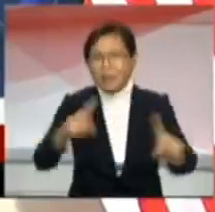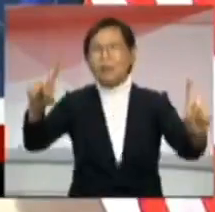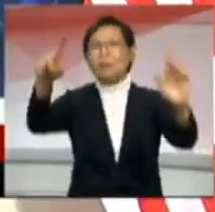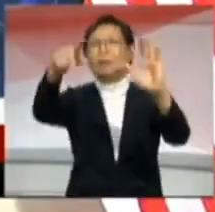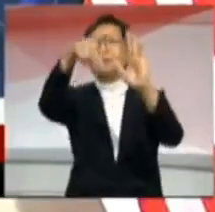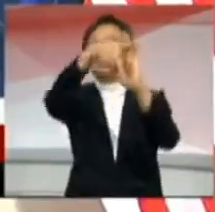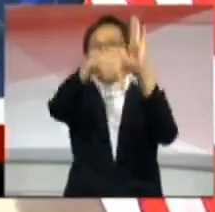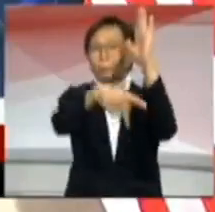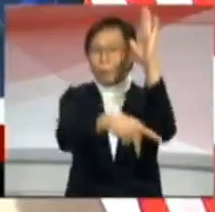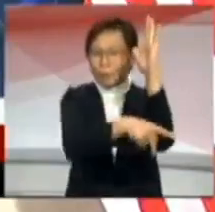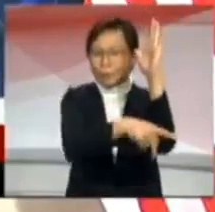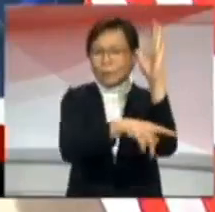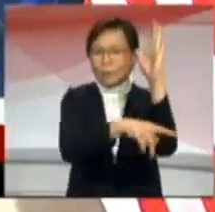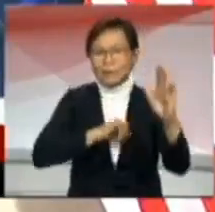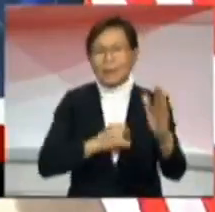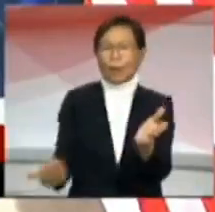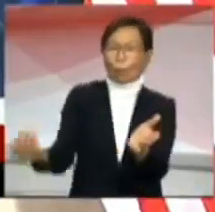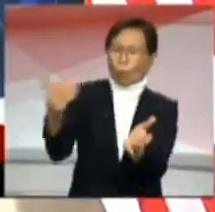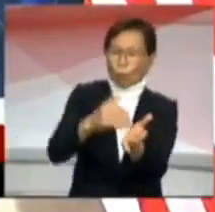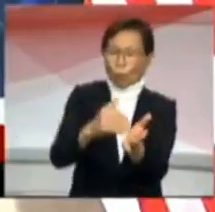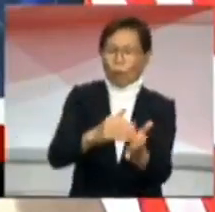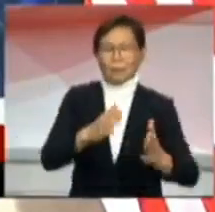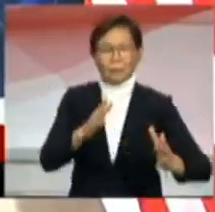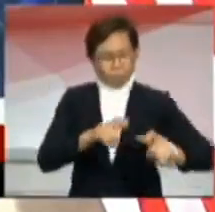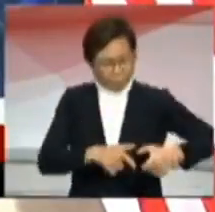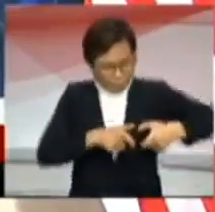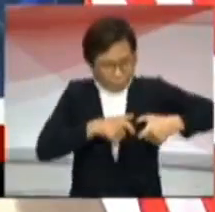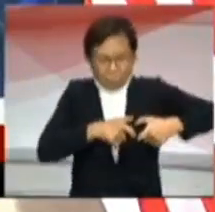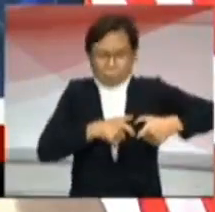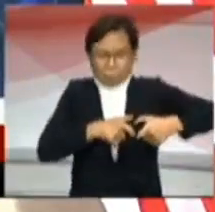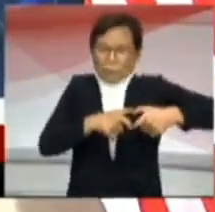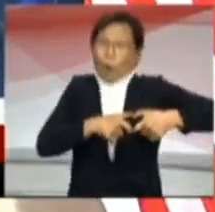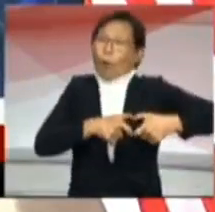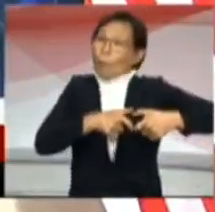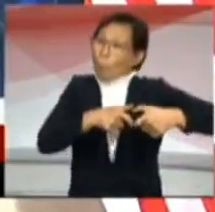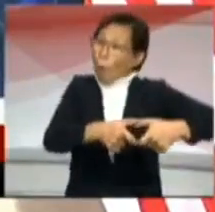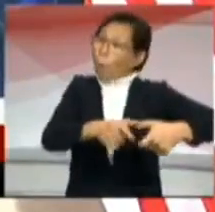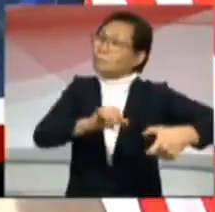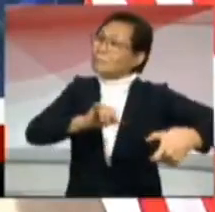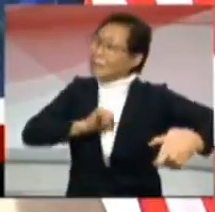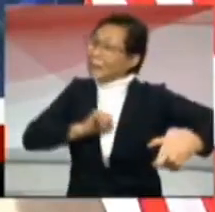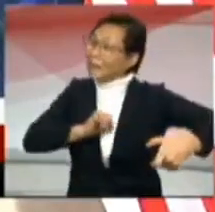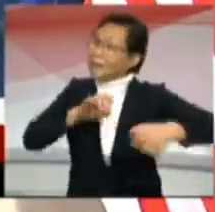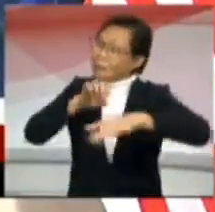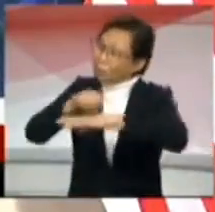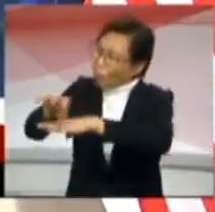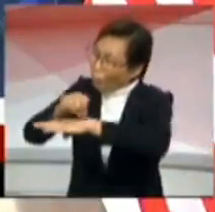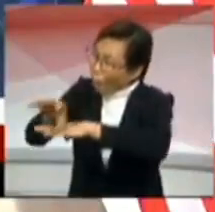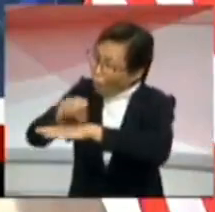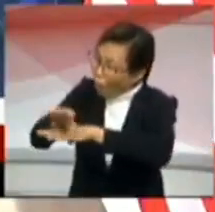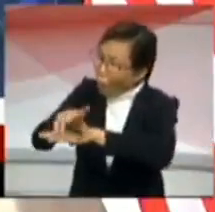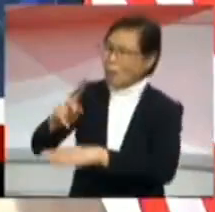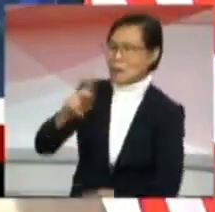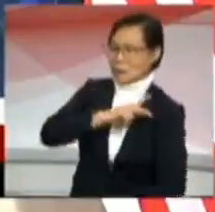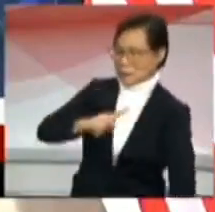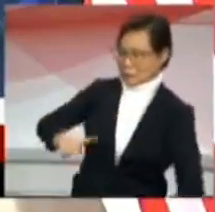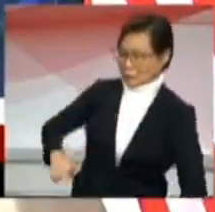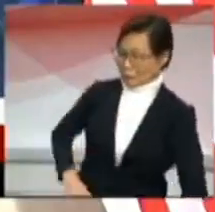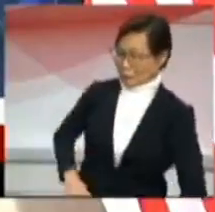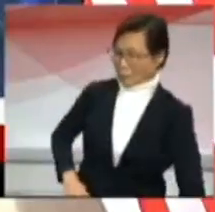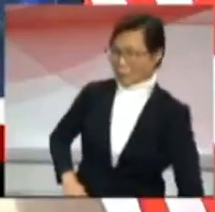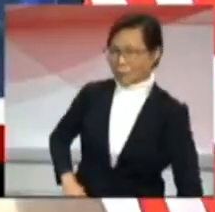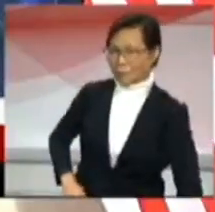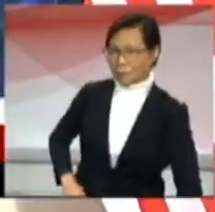berparlimen dan saya ingin ulangi komit saya komitmen saya bau saya akan menasehati kebawah duli Yang Maha Mulia